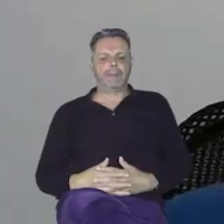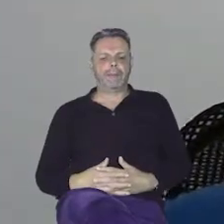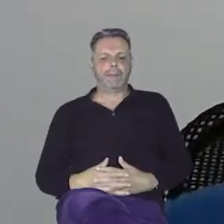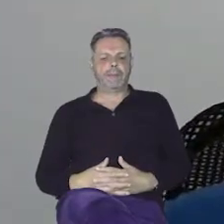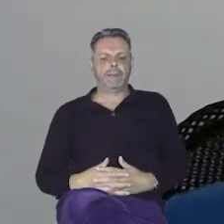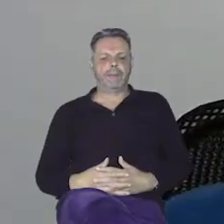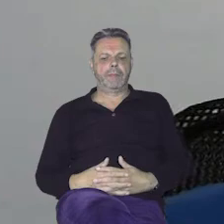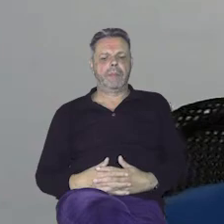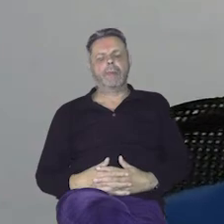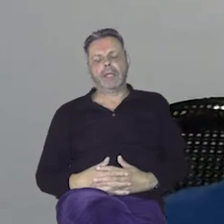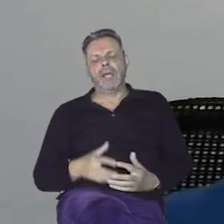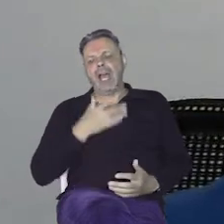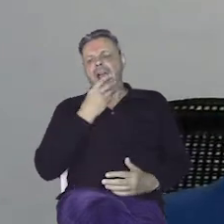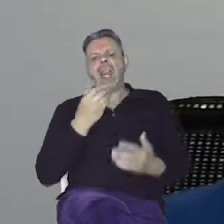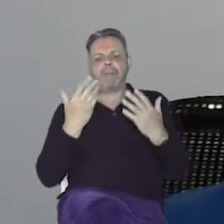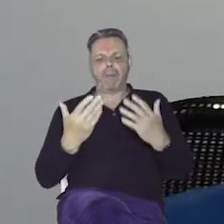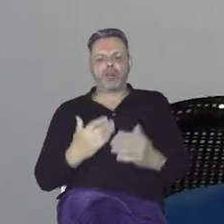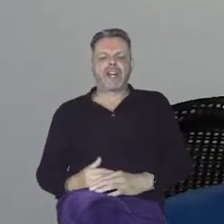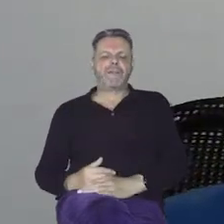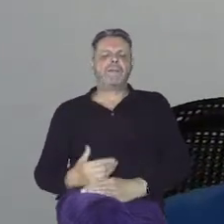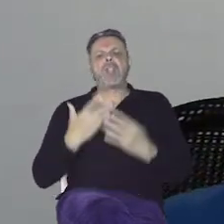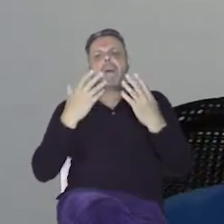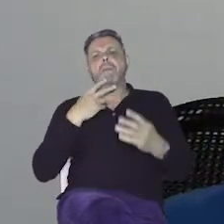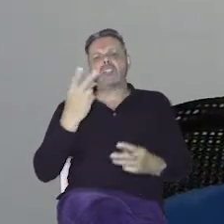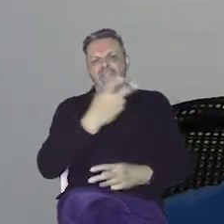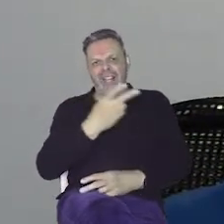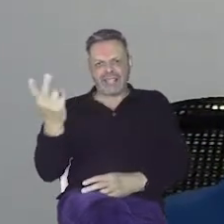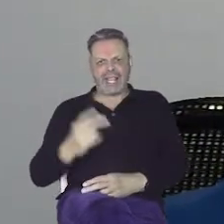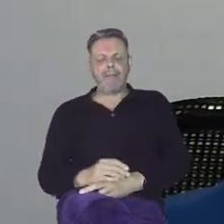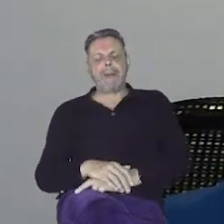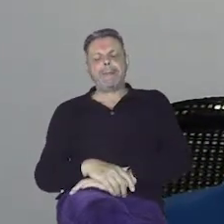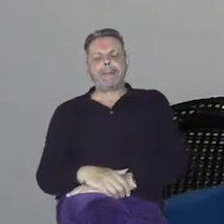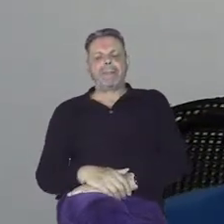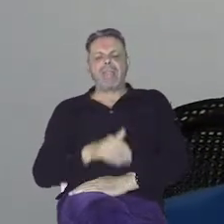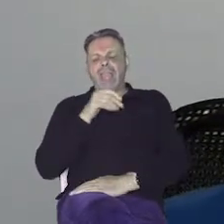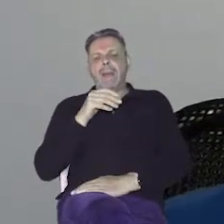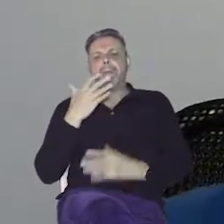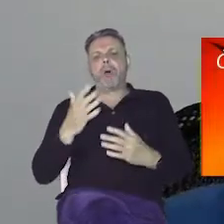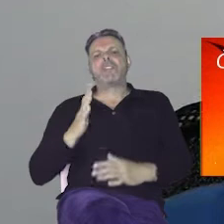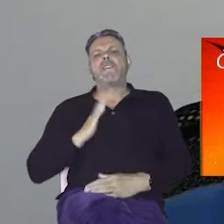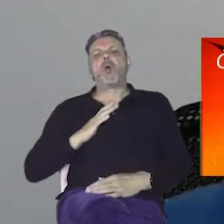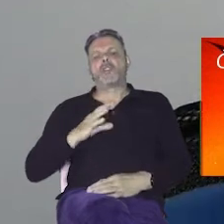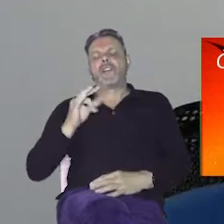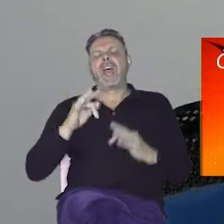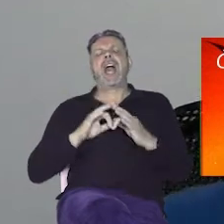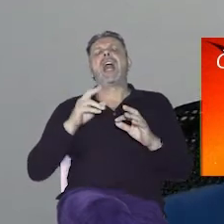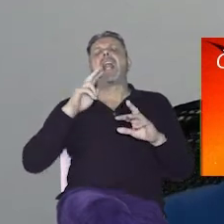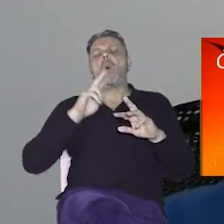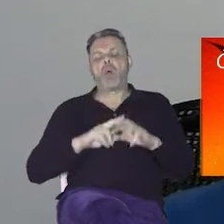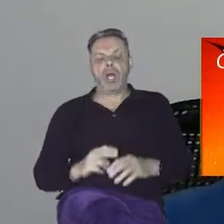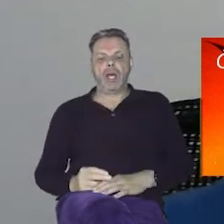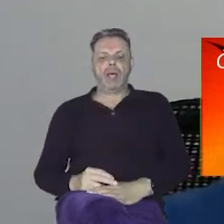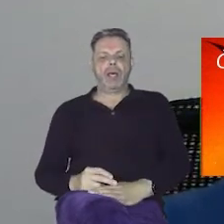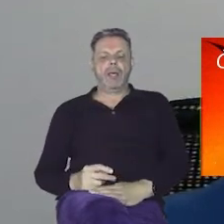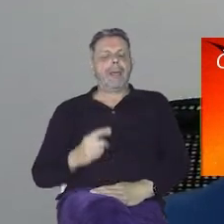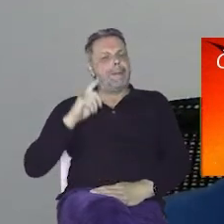Draga Sonja, lijepi pozdrav vama, pozdrav vašim gledateljima i gledateljicama i pozdrav gospođi Rauh. Ako se ne varam,